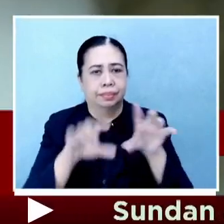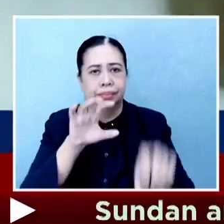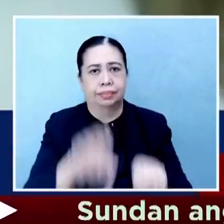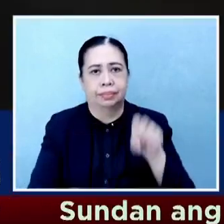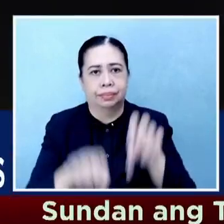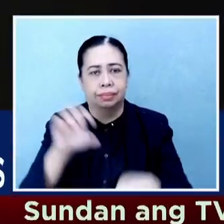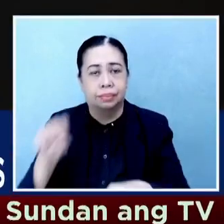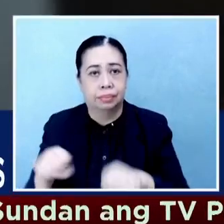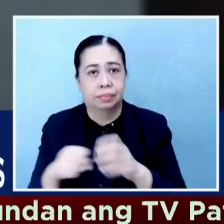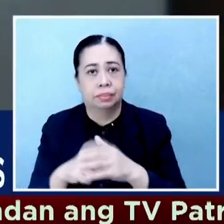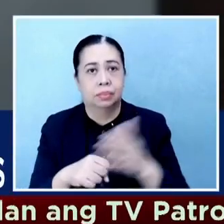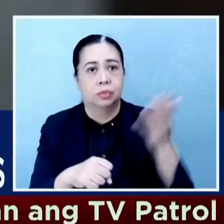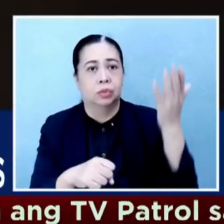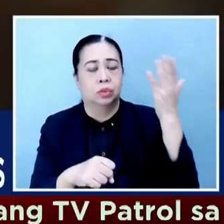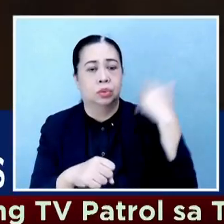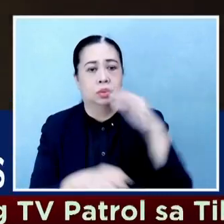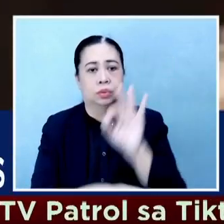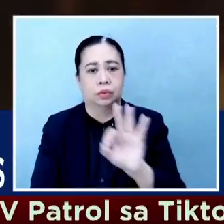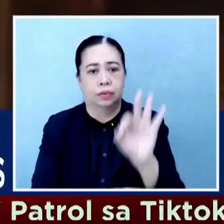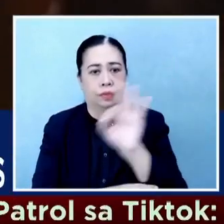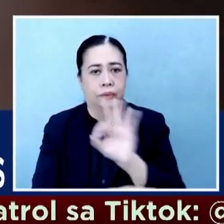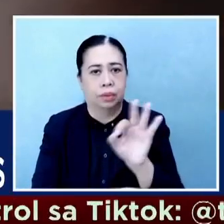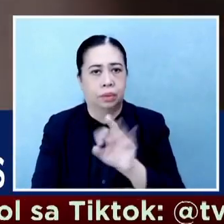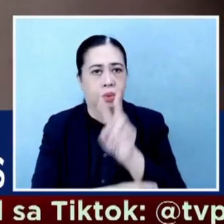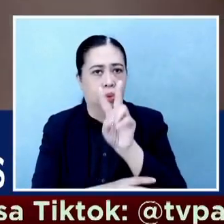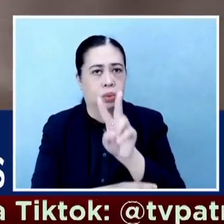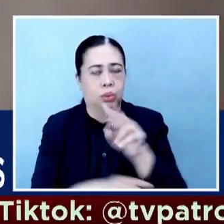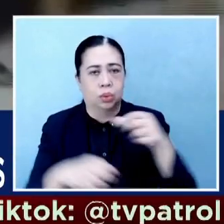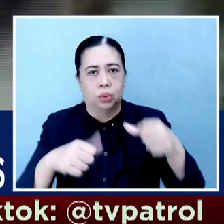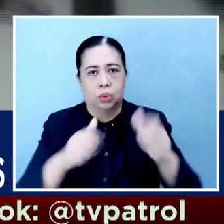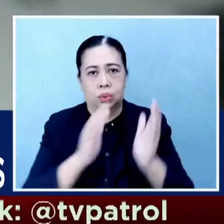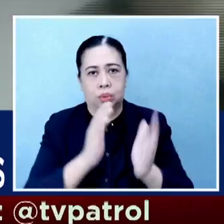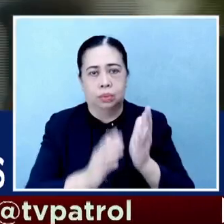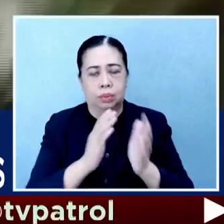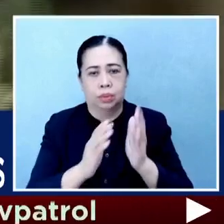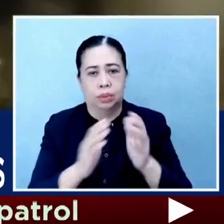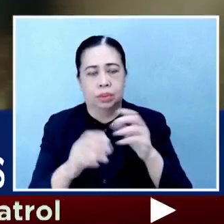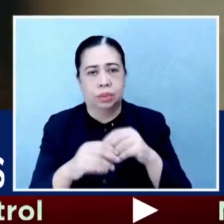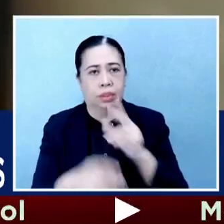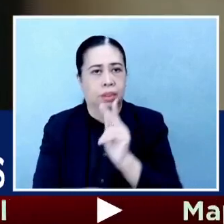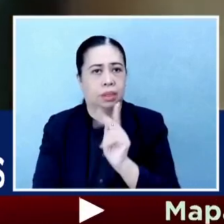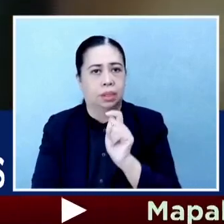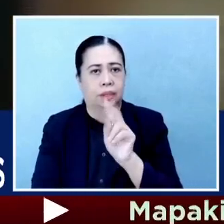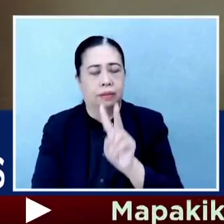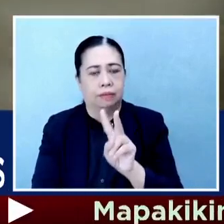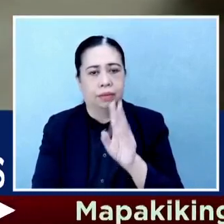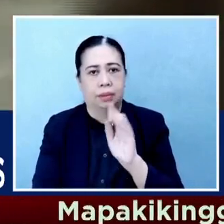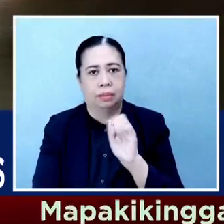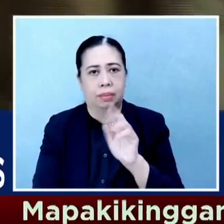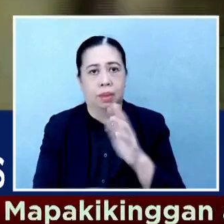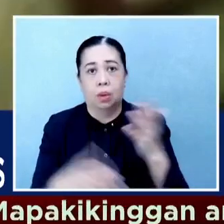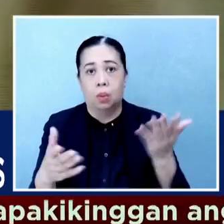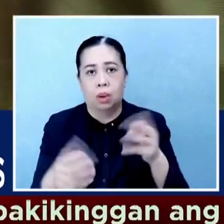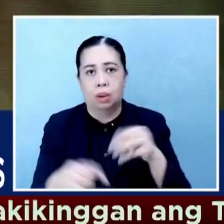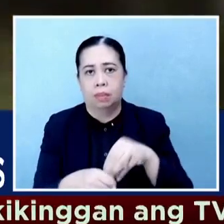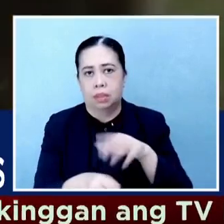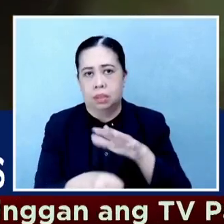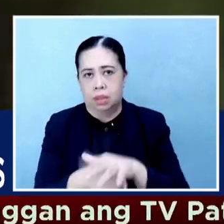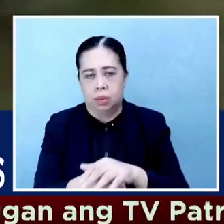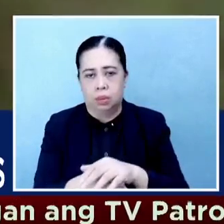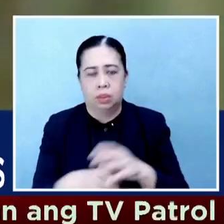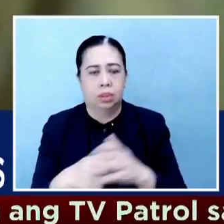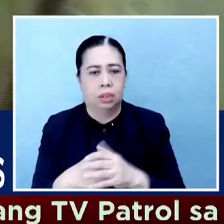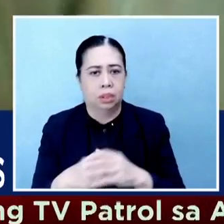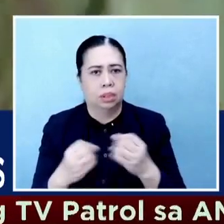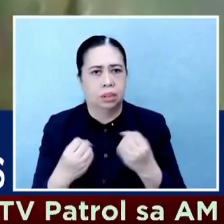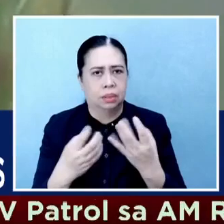operation noong nakaraang Biyernes sa dalawang massage parlors at isang KTV bar sa Mandawi City. Aabot sa mahigit 20